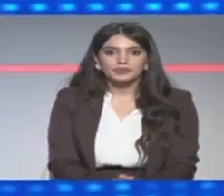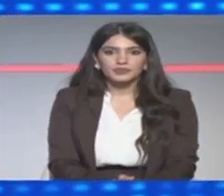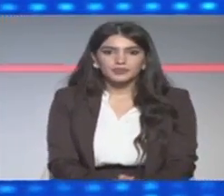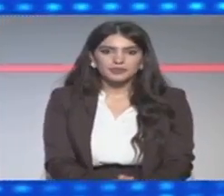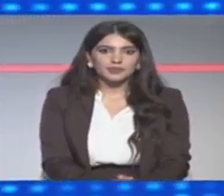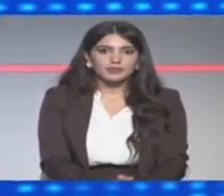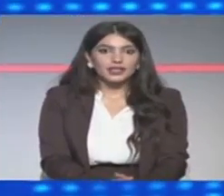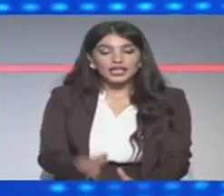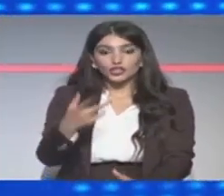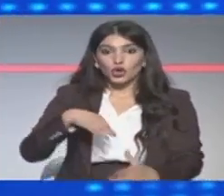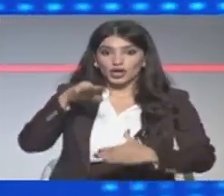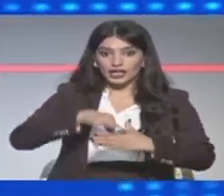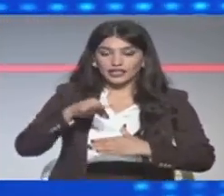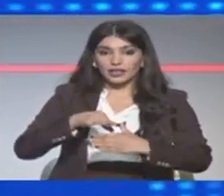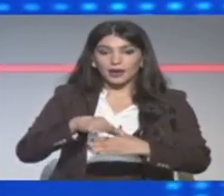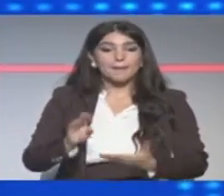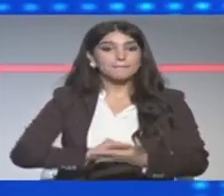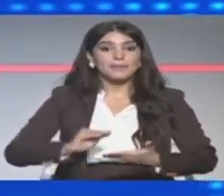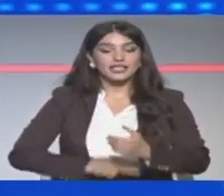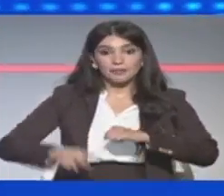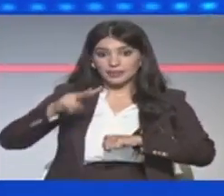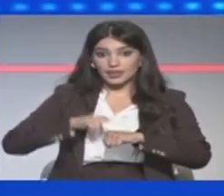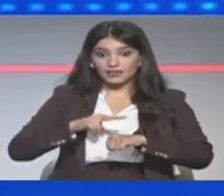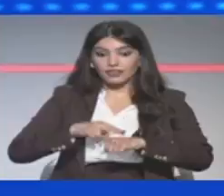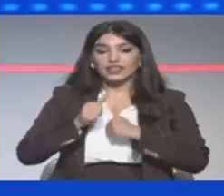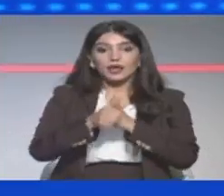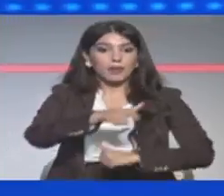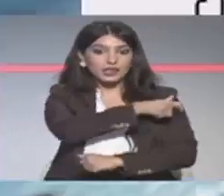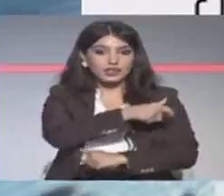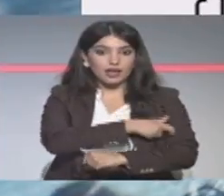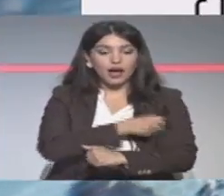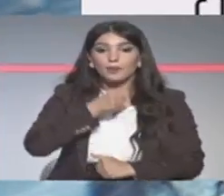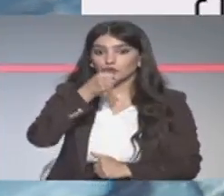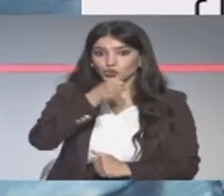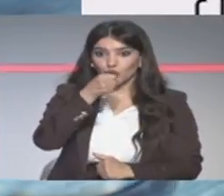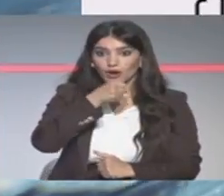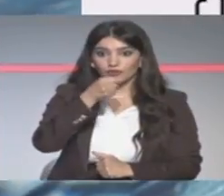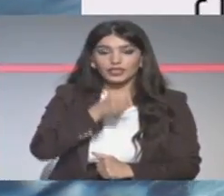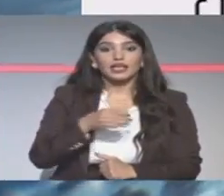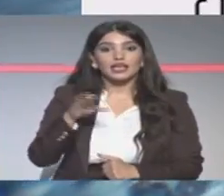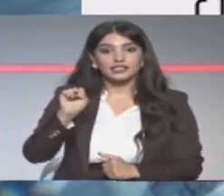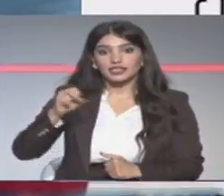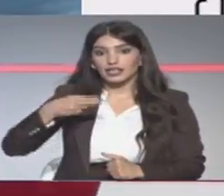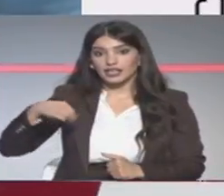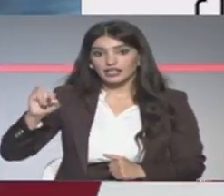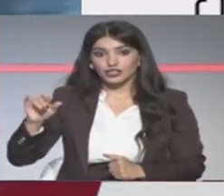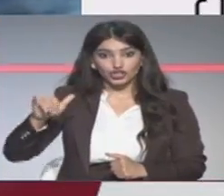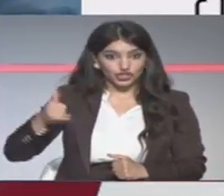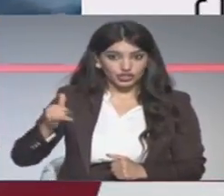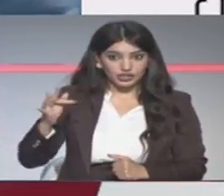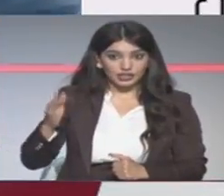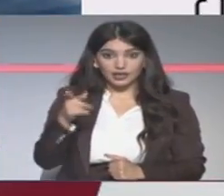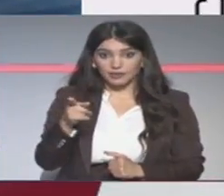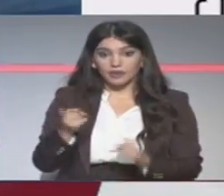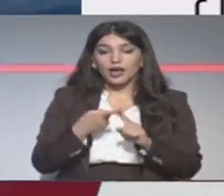أسفرت عملية انتخاب المكتب التنفيذي الجديد للنقابة الوطنية للصحفيين التونسيين عن التركيبة التالية